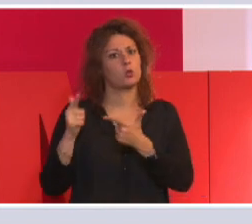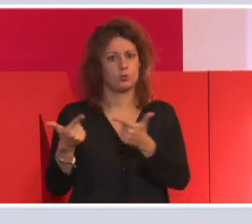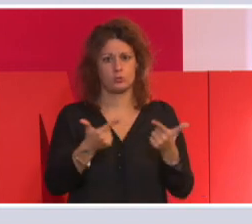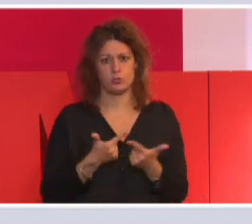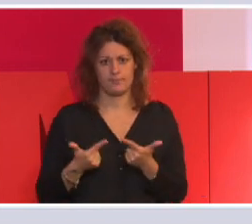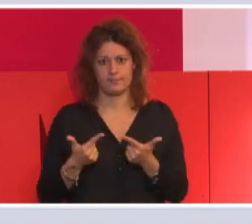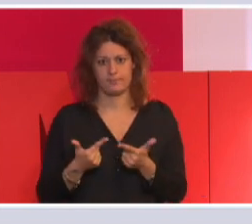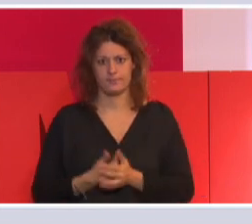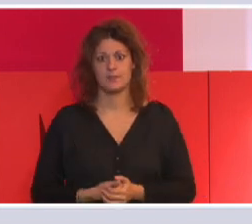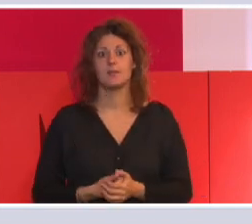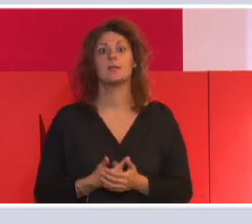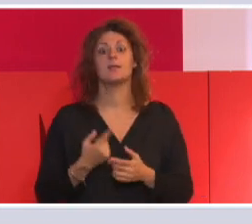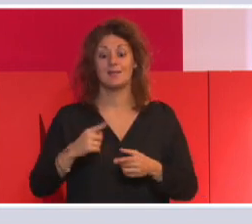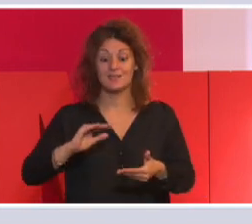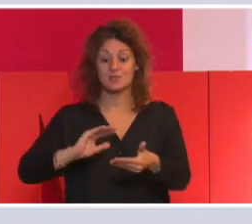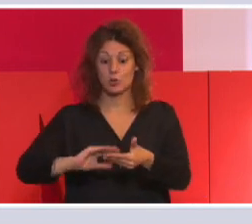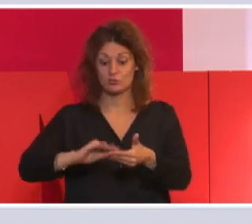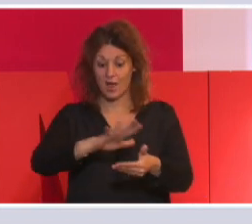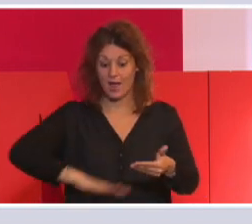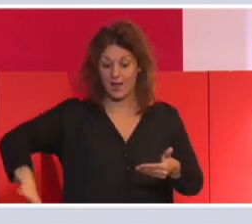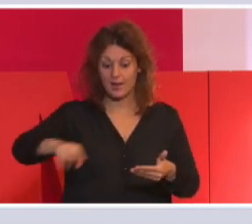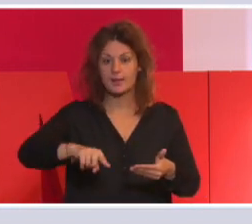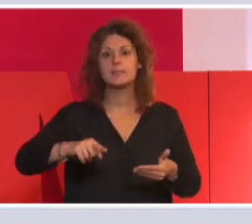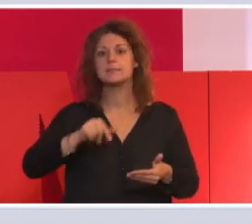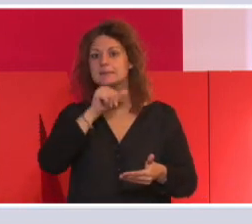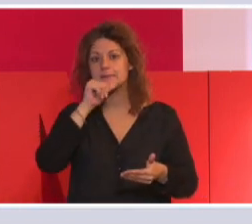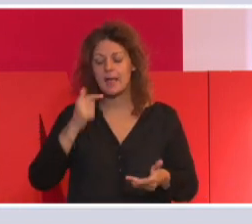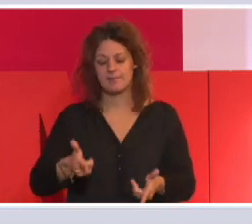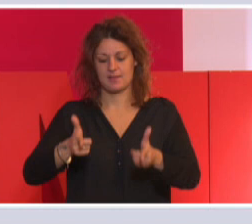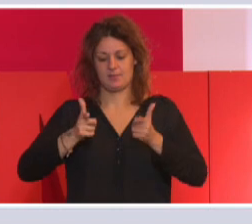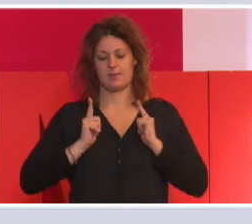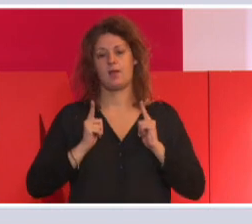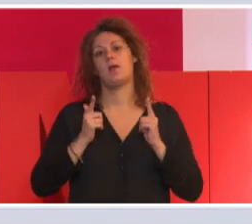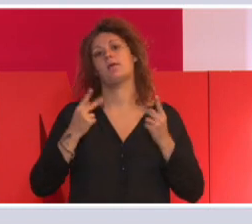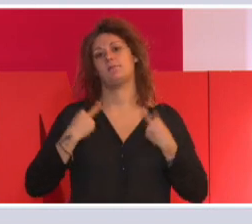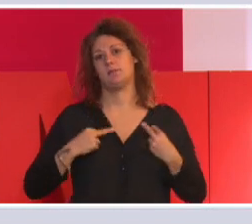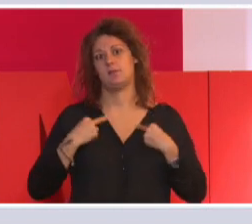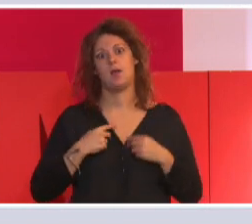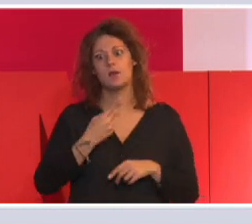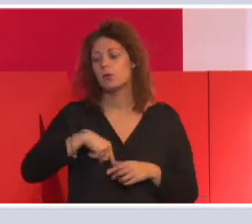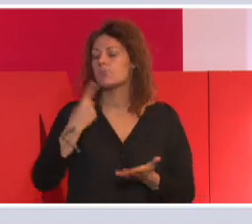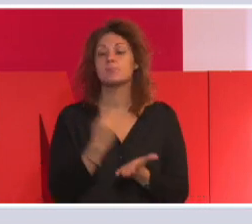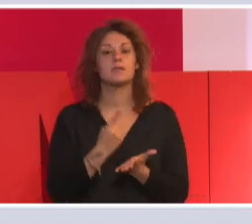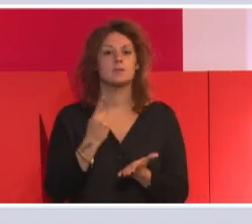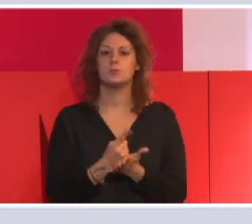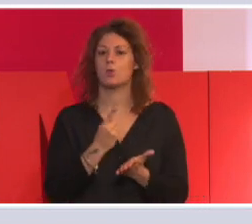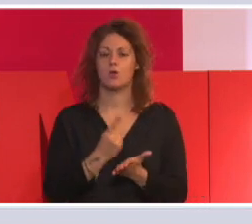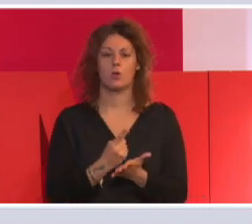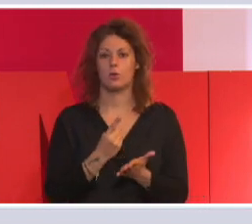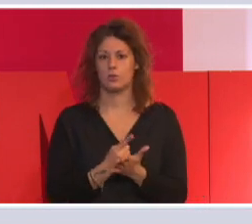garantisce essa stessa la nostra sopravvivenza quindi a maggior ragione necessitiamo di una